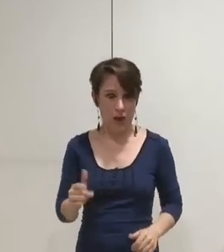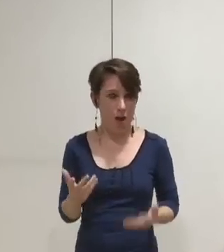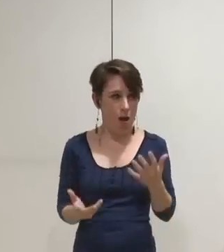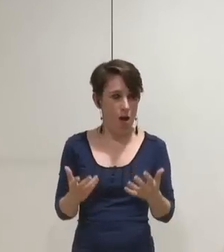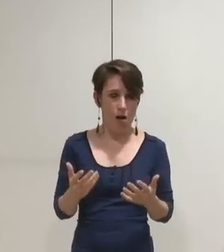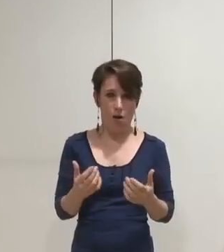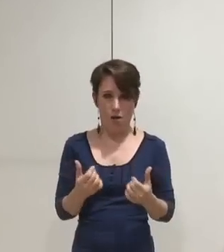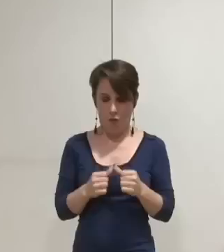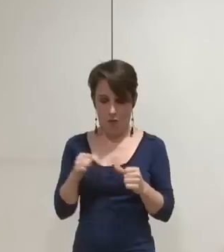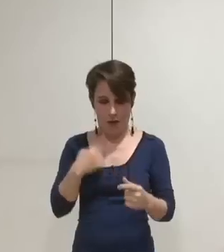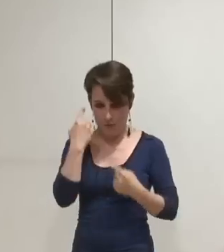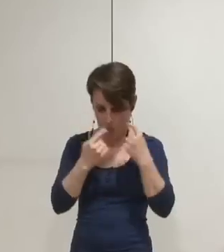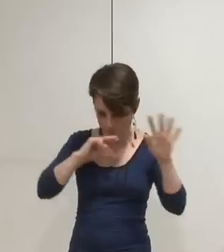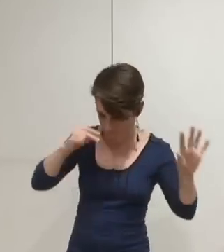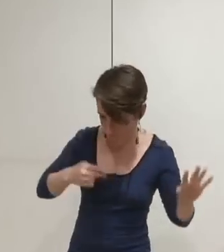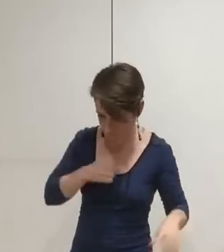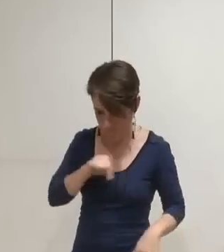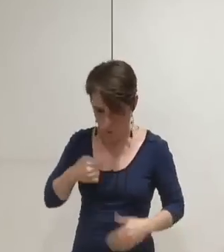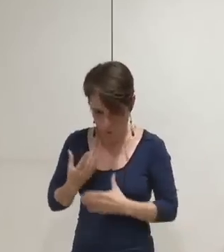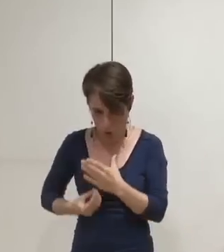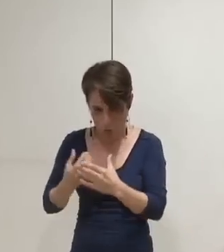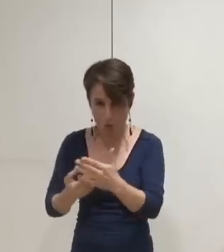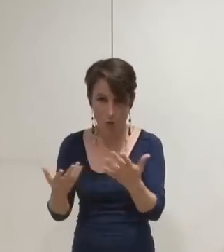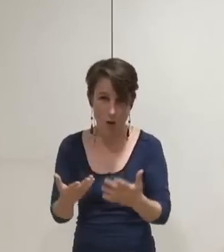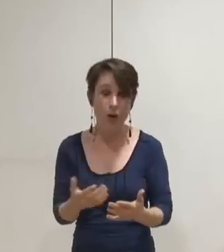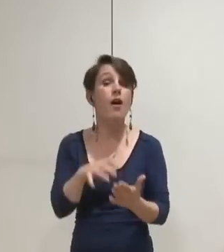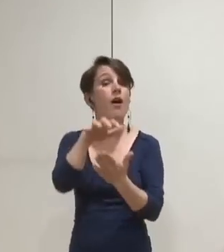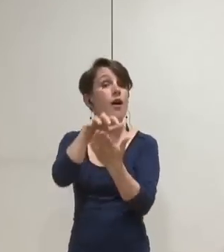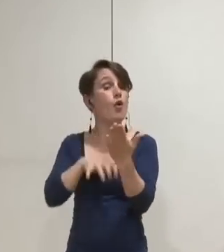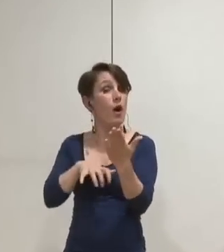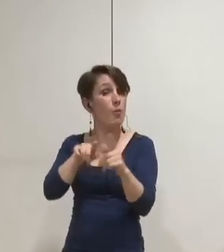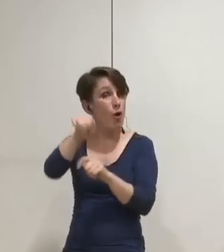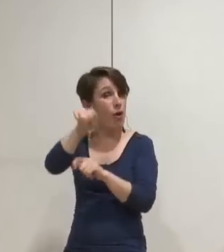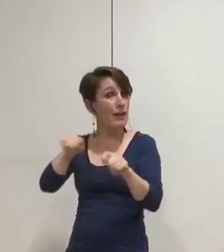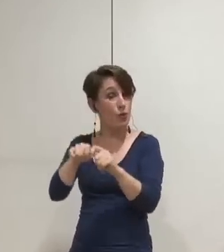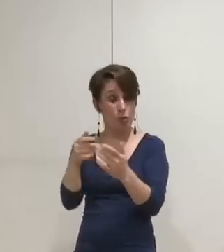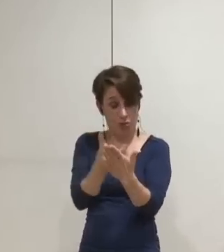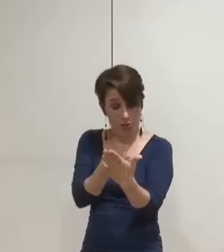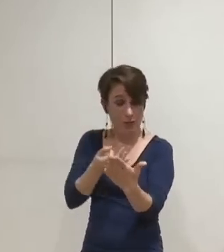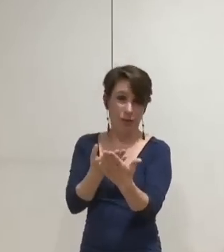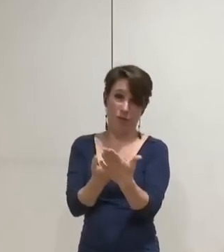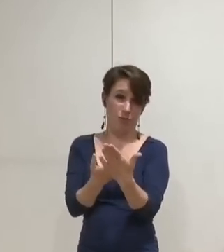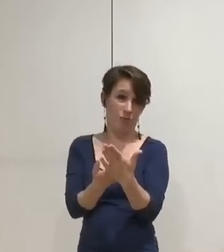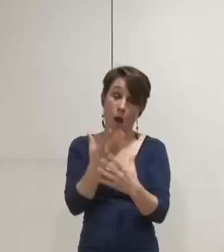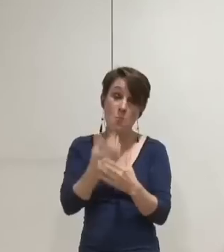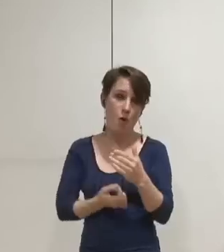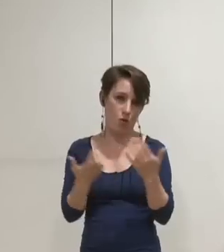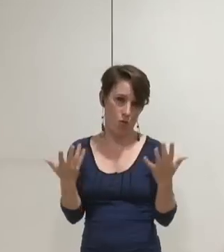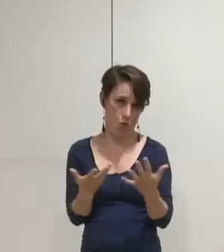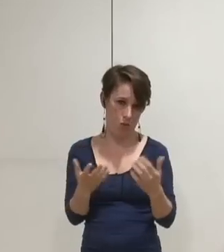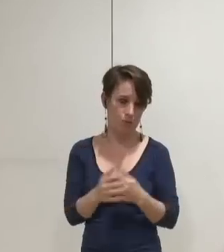insuffisances qui sont les nôtres quelles sont-elles elles sont listées là aussi dans le rapport de KPMG ces insuffisances c'est des